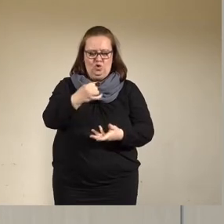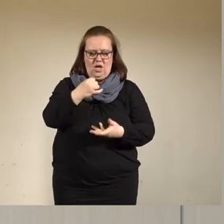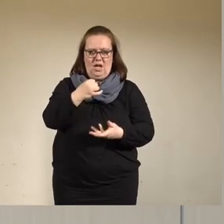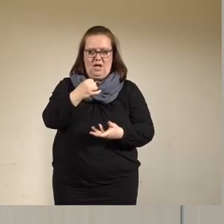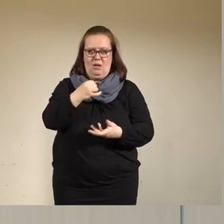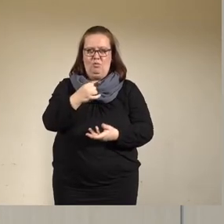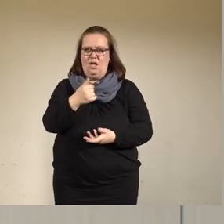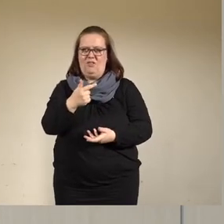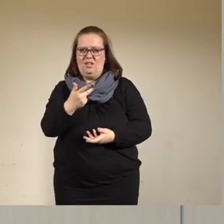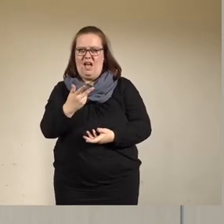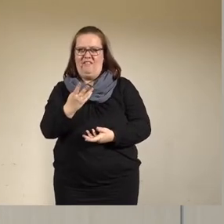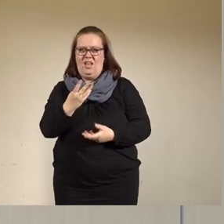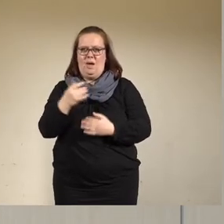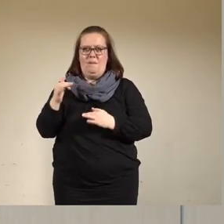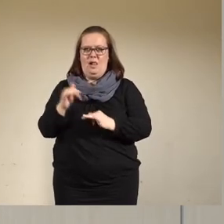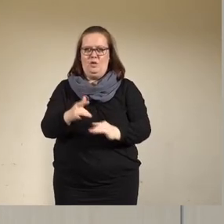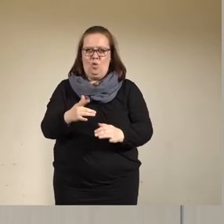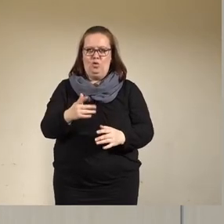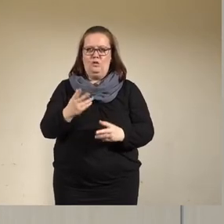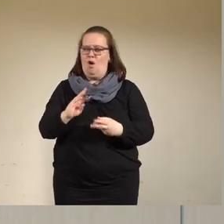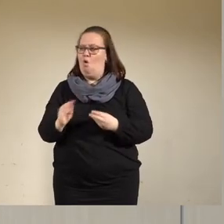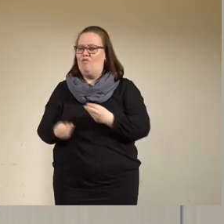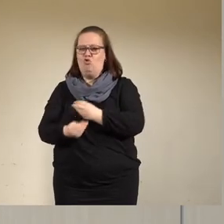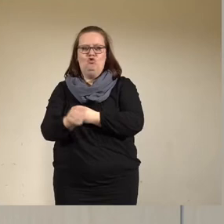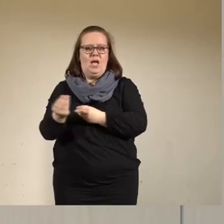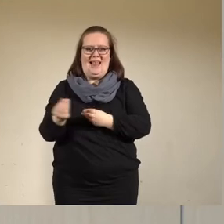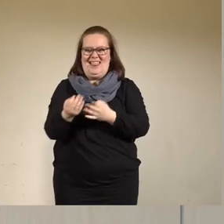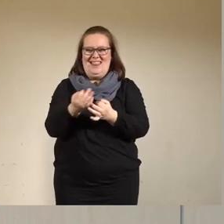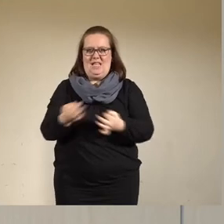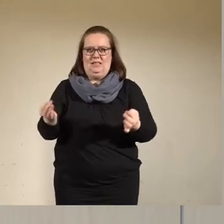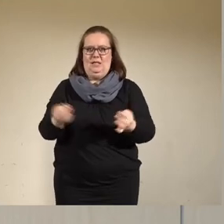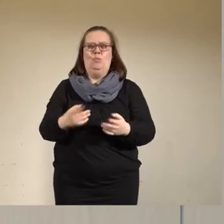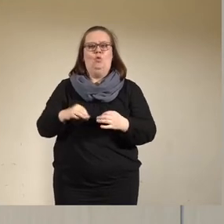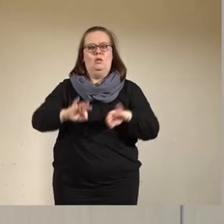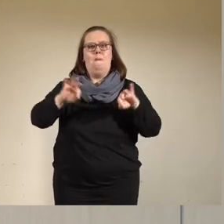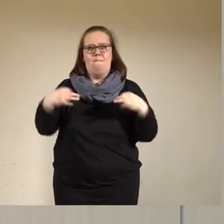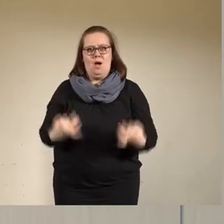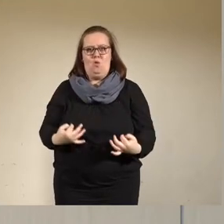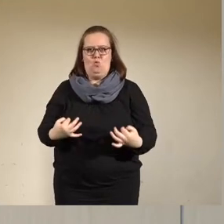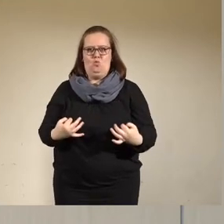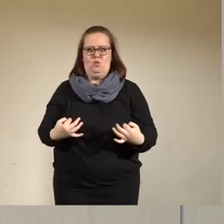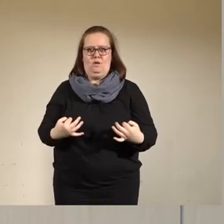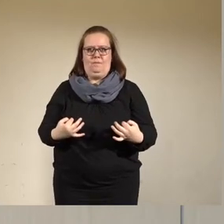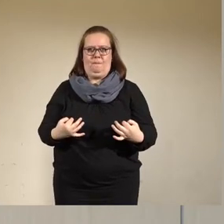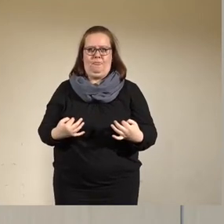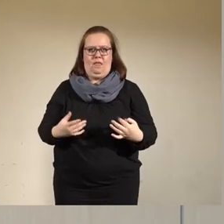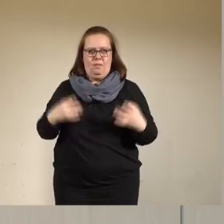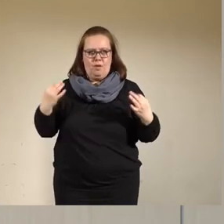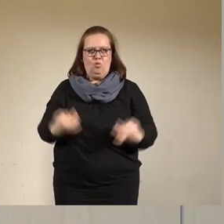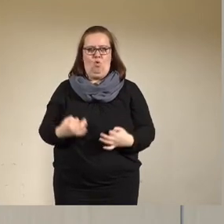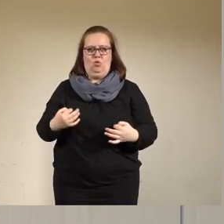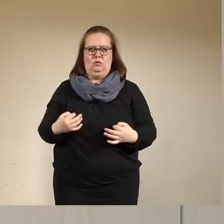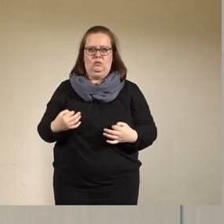hier 1, 2, 3, 4 Millionen, das, und die dann versteckt irgendwo, nein. Wir brauchen eine, wenn die Wand groß ist, brauchen wir einen